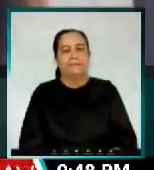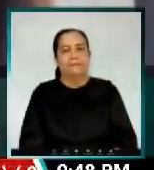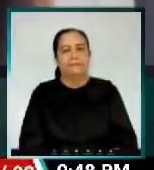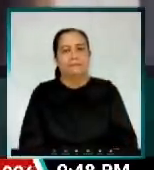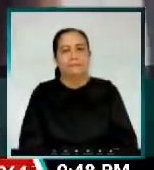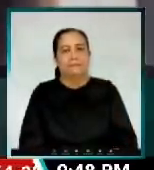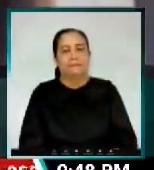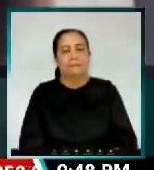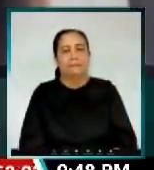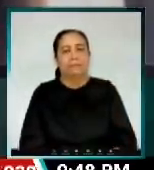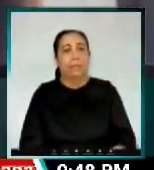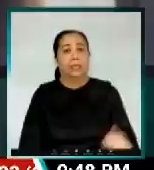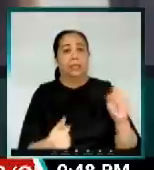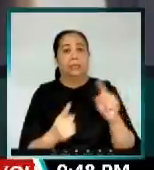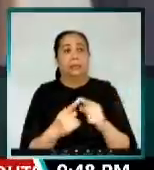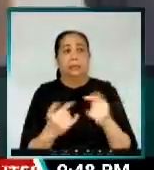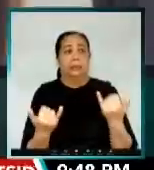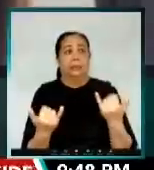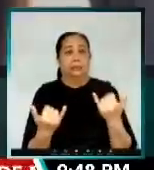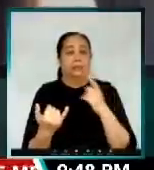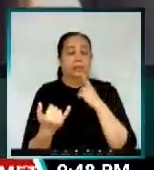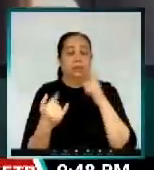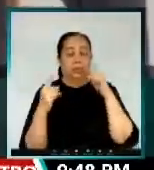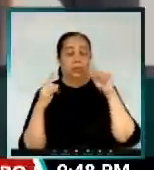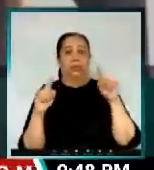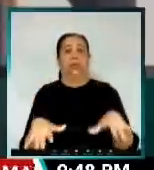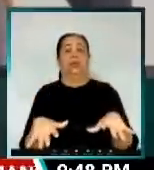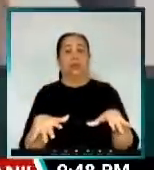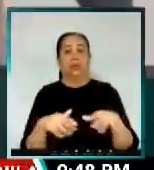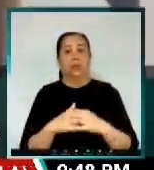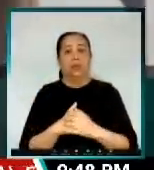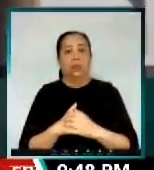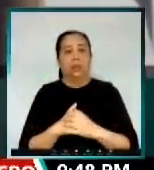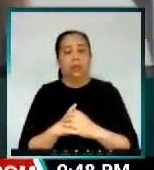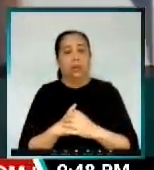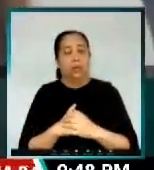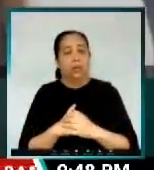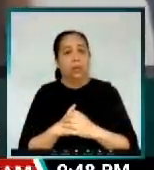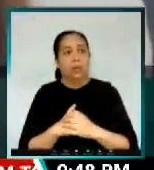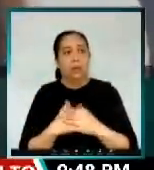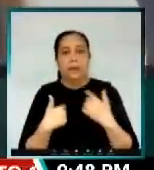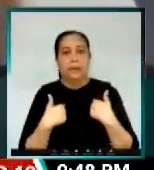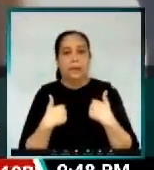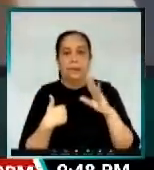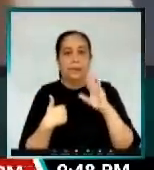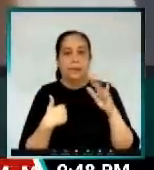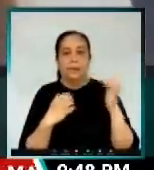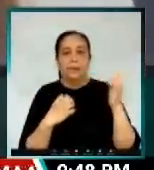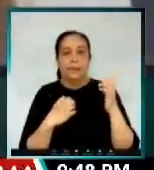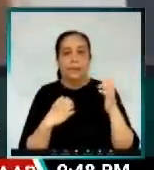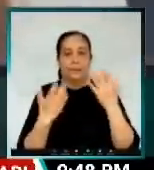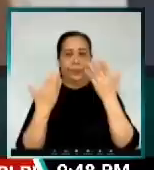Until now I'm really shocked dahil hindi ko akalain na iwanan mo na kami.